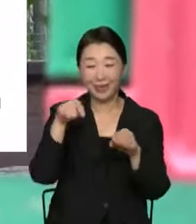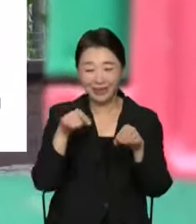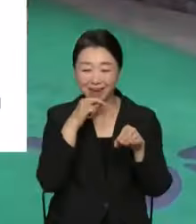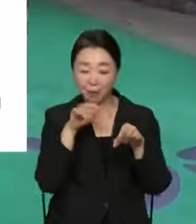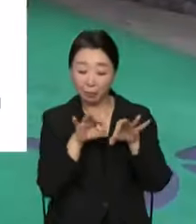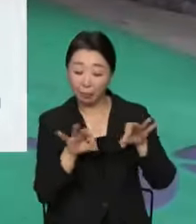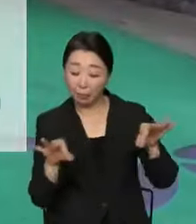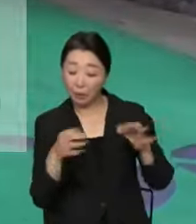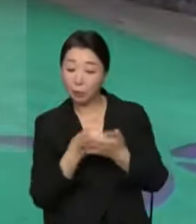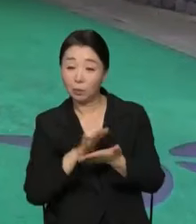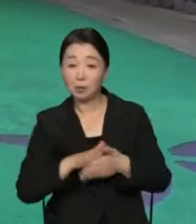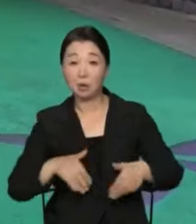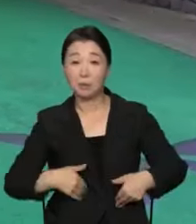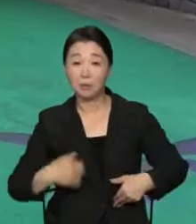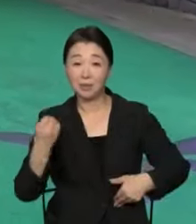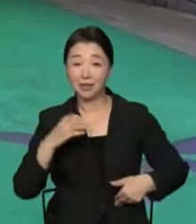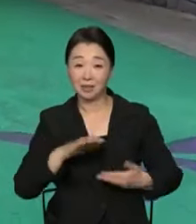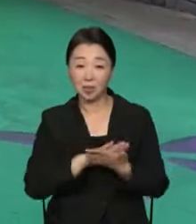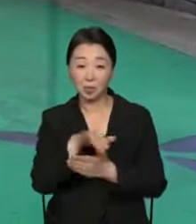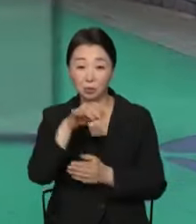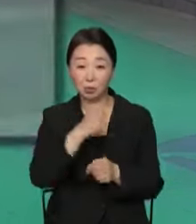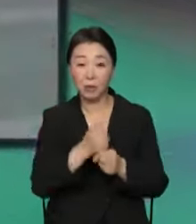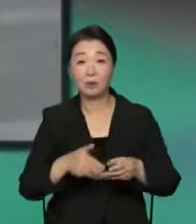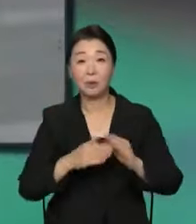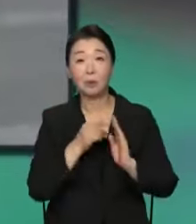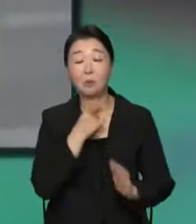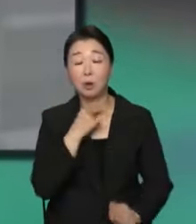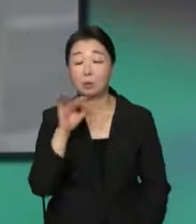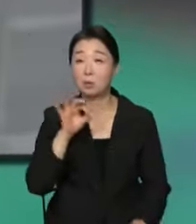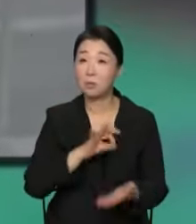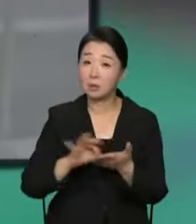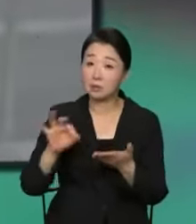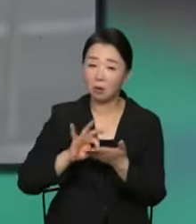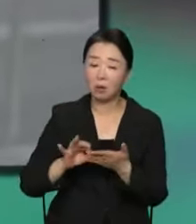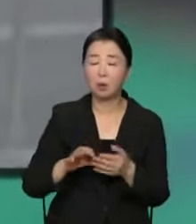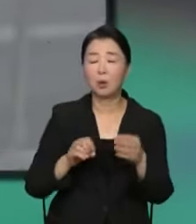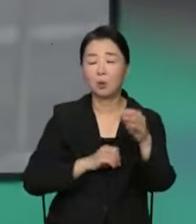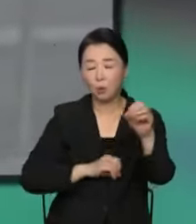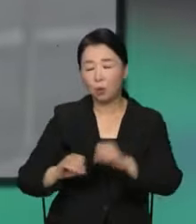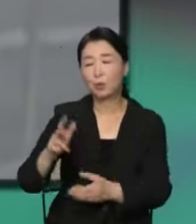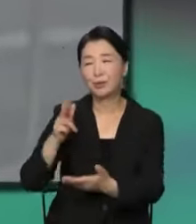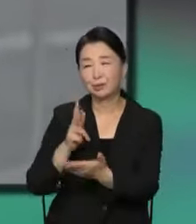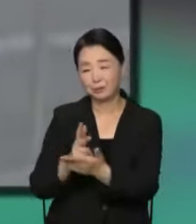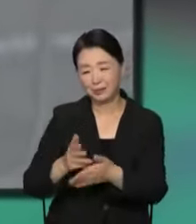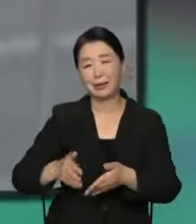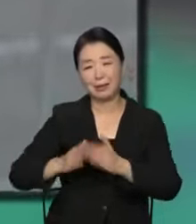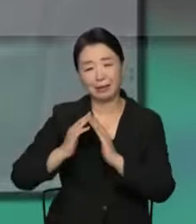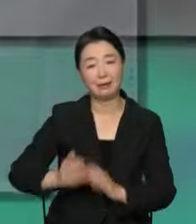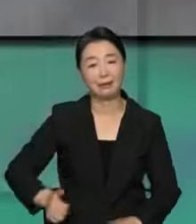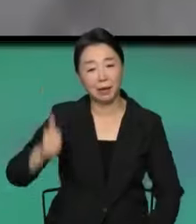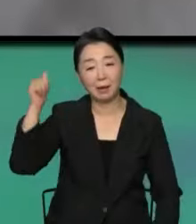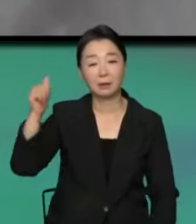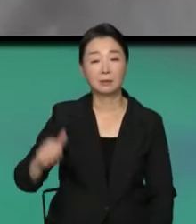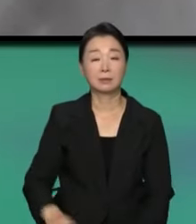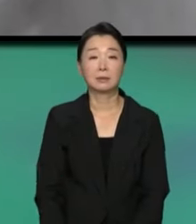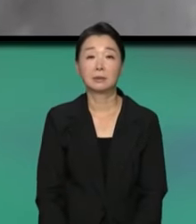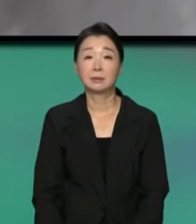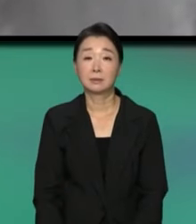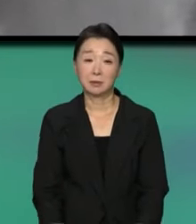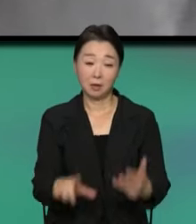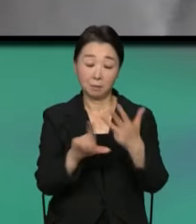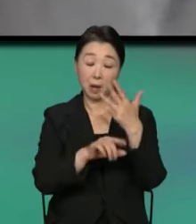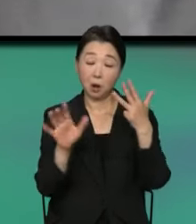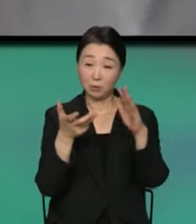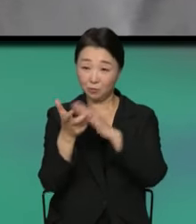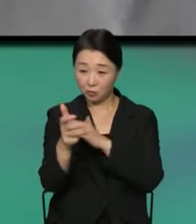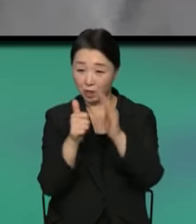하는데 다시 놀이터를 만들려면 돈이 많이 드니 차라리 주차시설로 바꾸자는 겁니다. 지난 8월부터 입주자